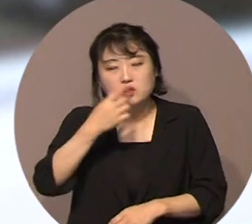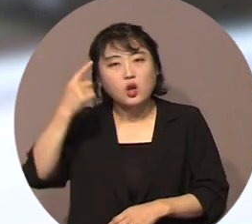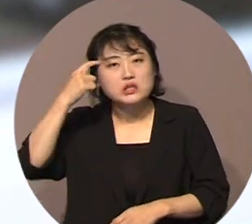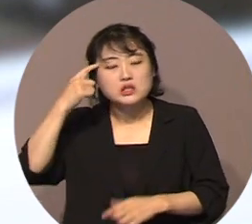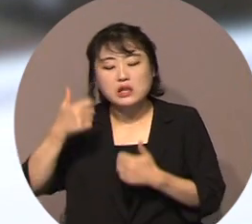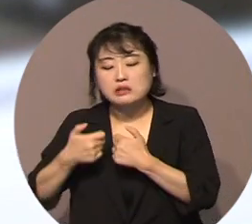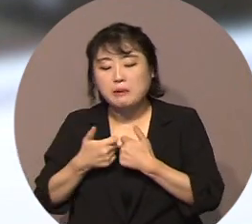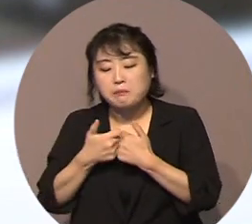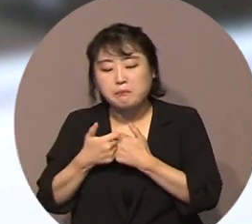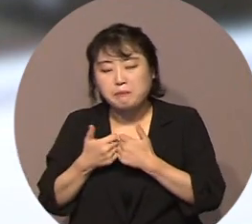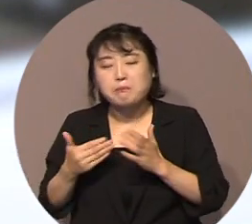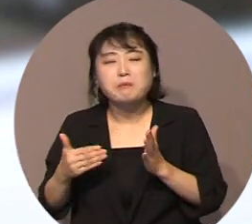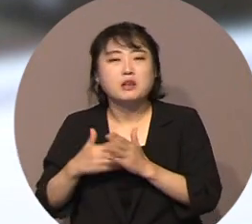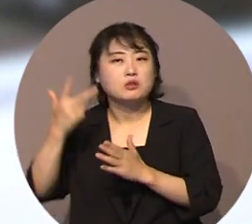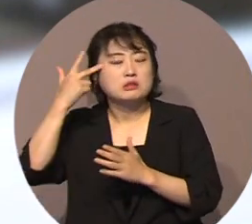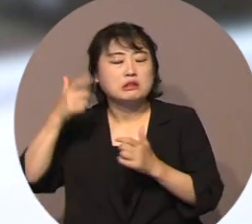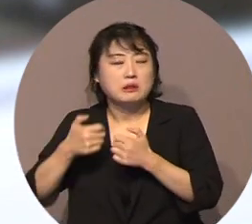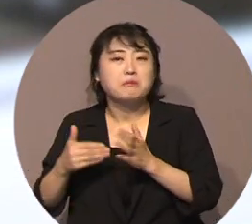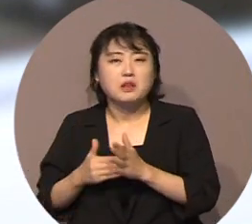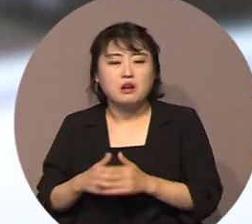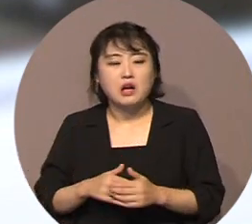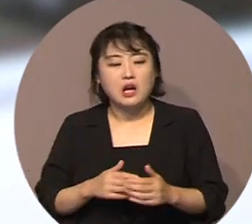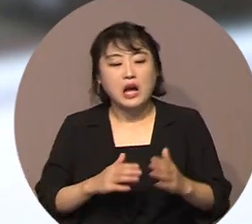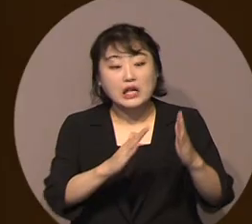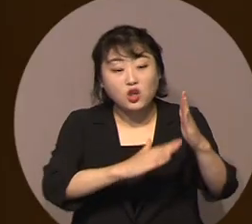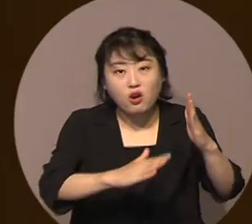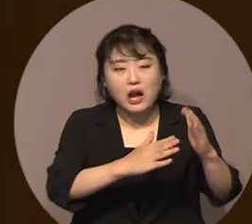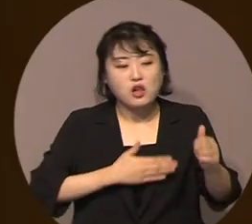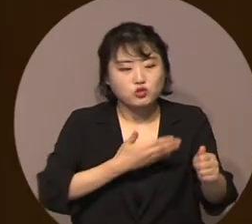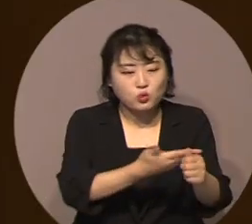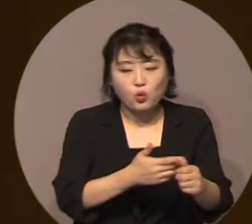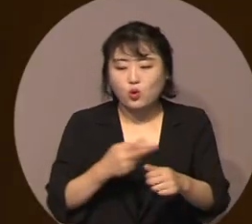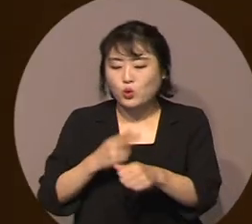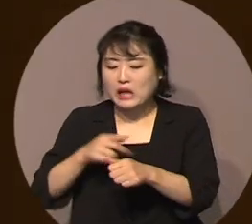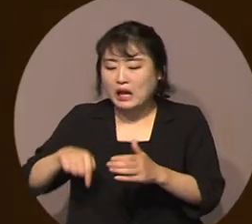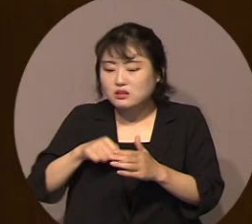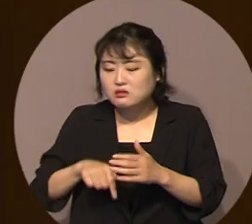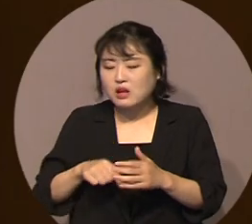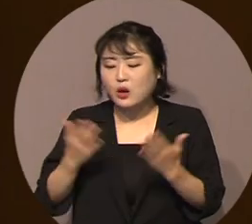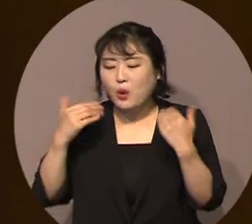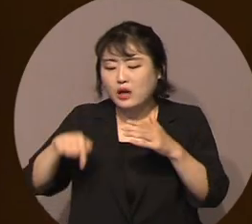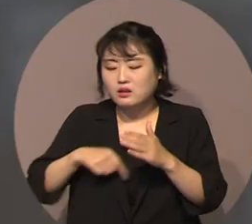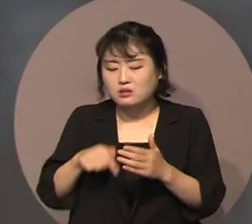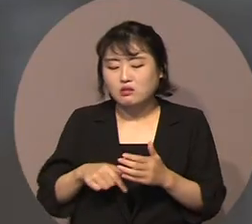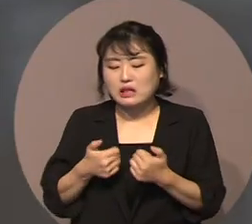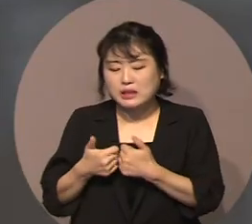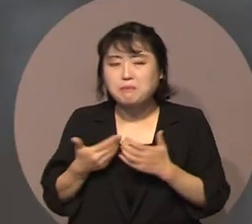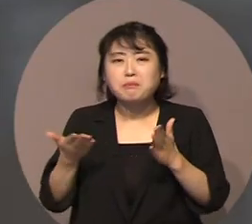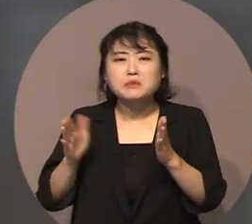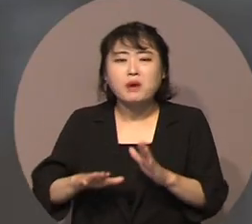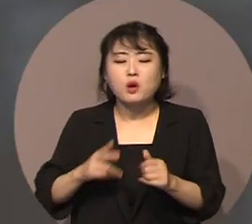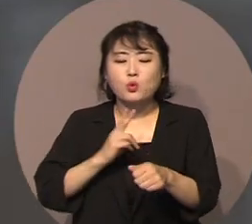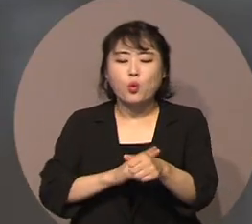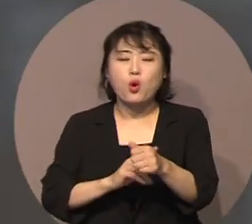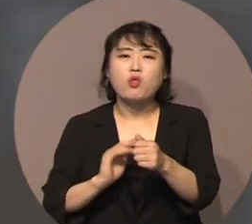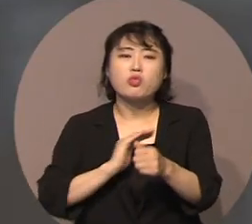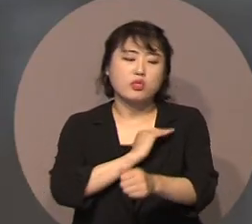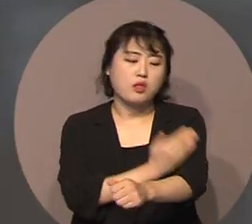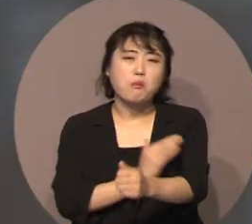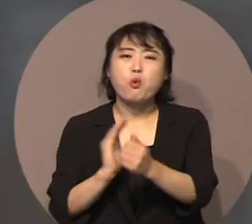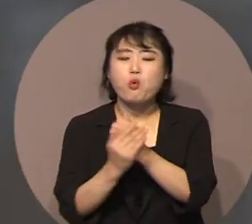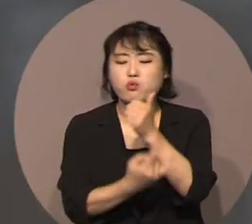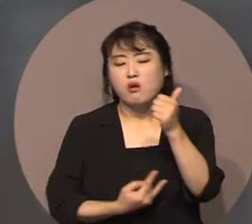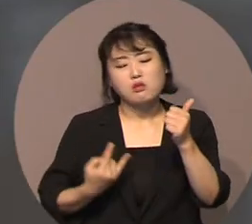진료까지 받았습니다 가정에도 알리고 교내에서 상담도 받긴 했지만 교권 보호위원회 같은 적극적인